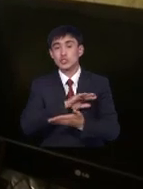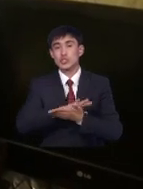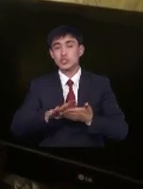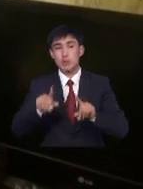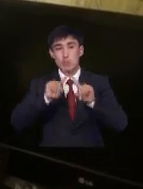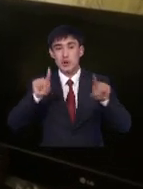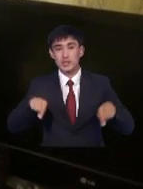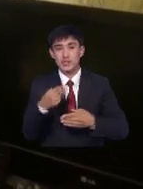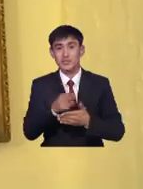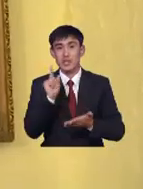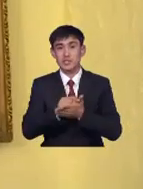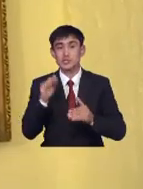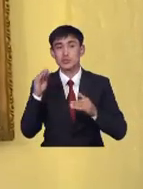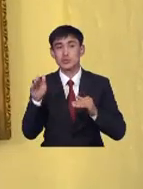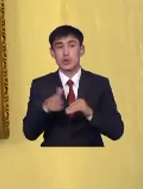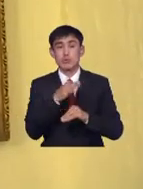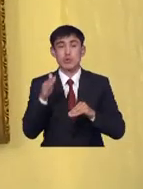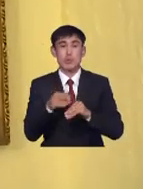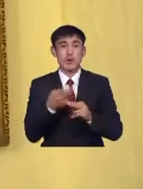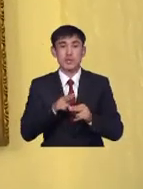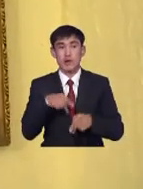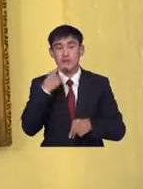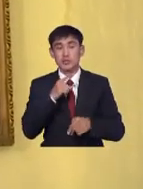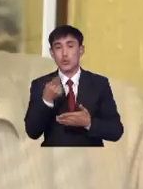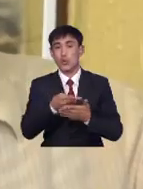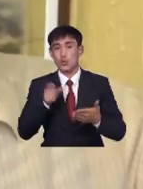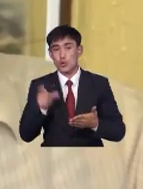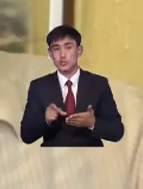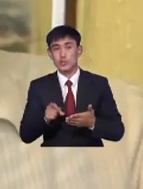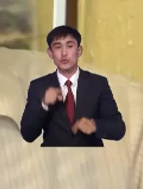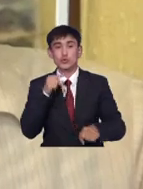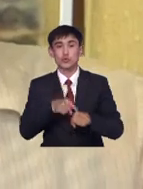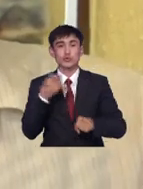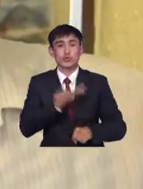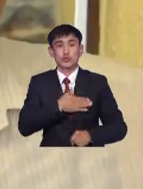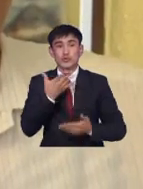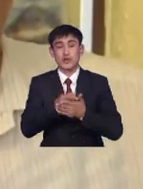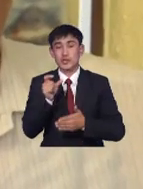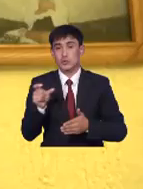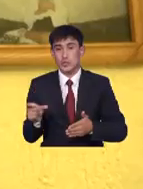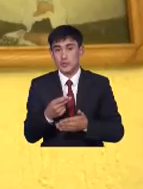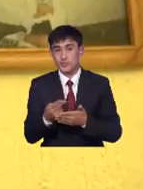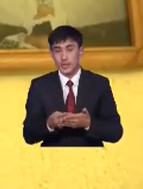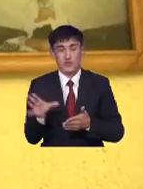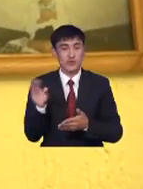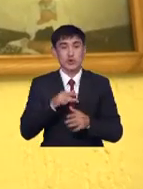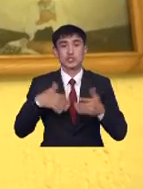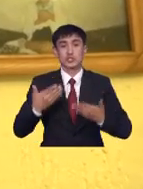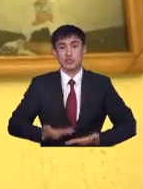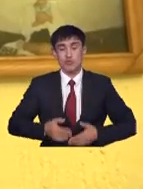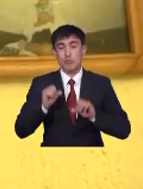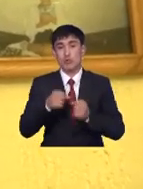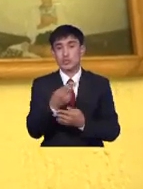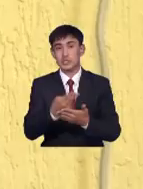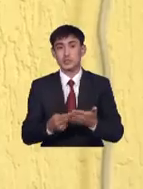портреты должны излучать добро Именно поэтому говорят что художники остро чувствуют душу своих персонажей а также всего живого что можно